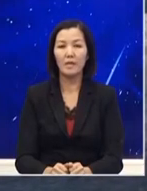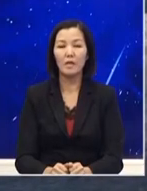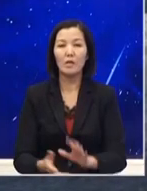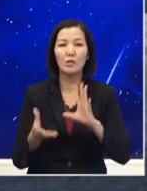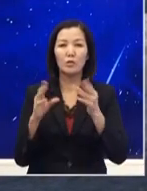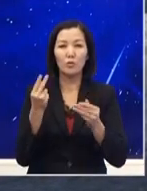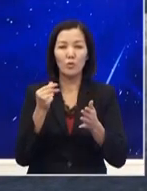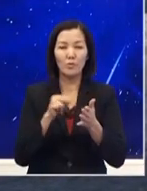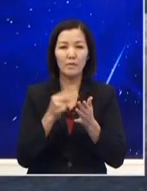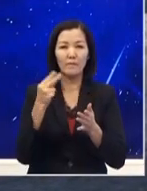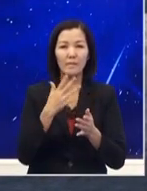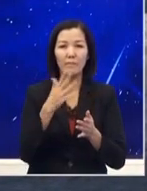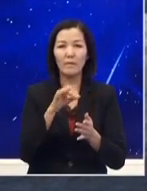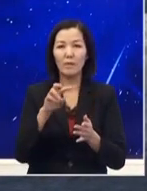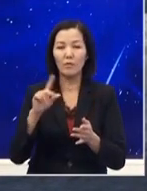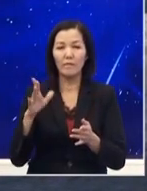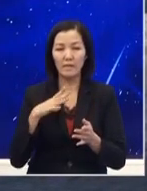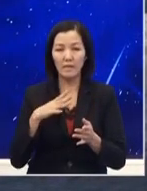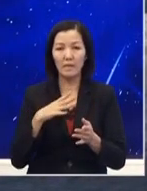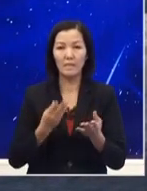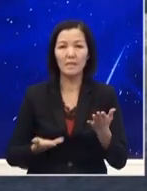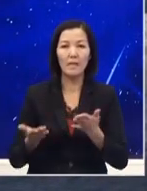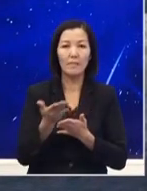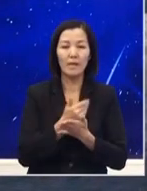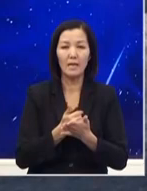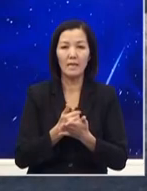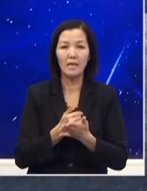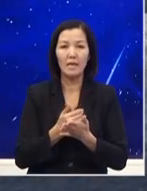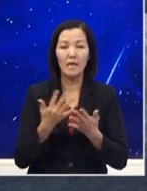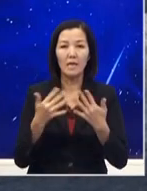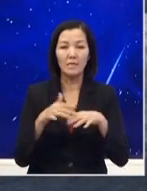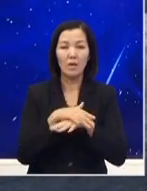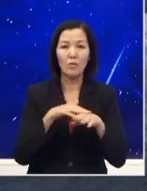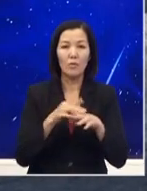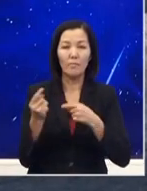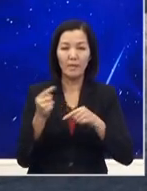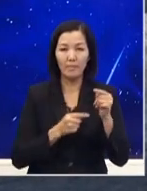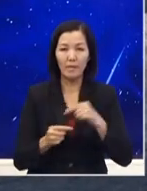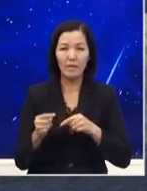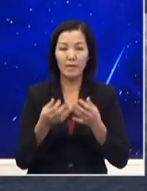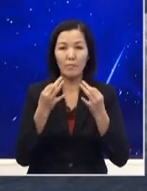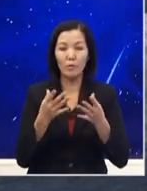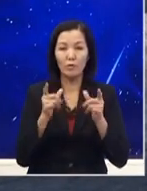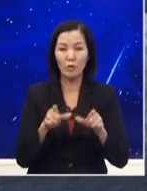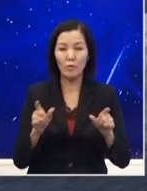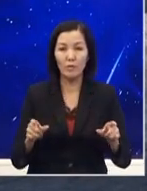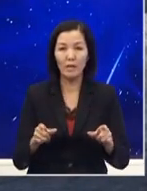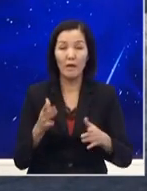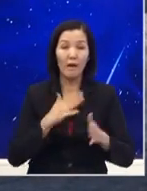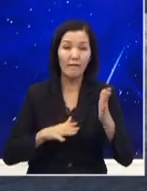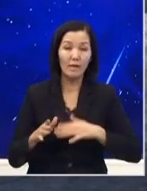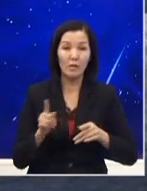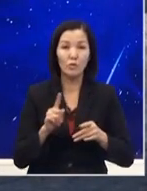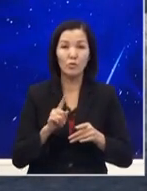Стоимость школы порядка 25 миллионов тенге. Собрали средства выходцы из аула, местные предприниматели и просто жители. Это отрадно, конечно,